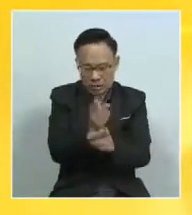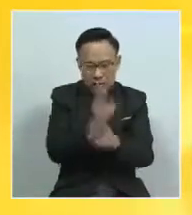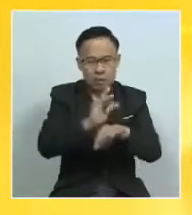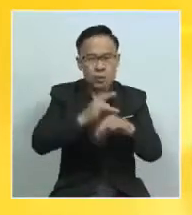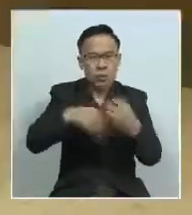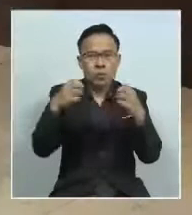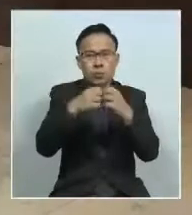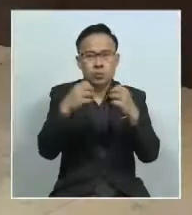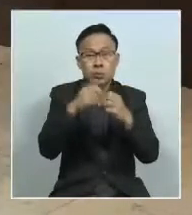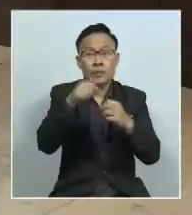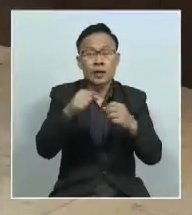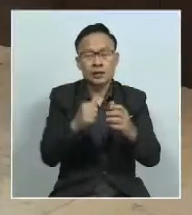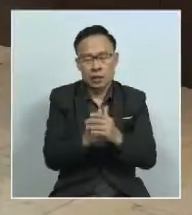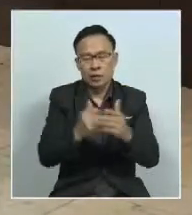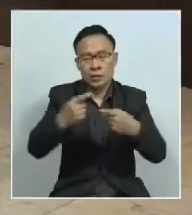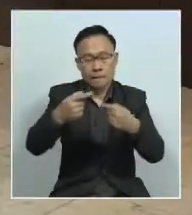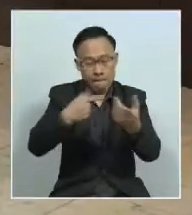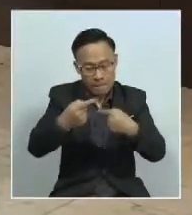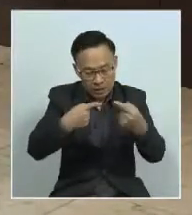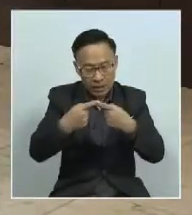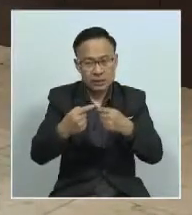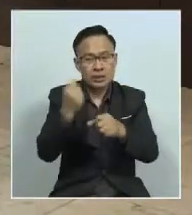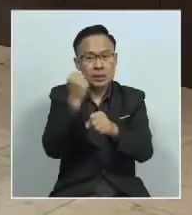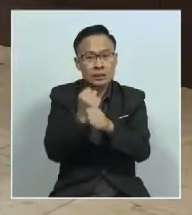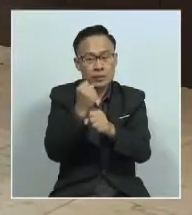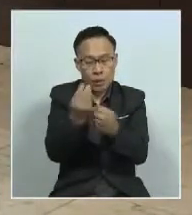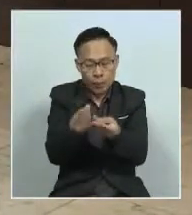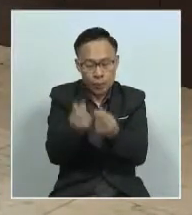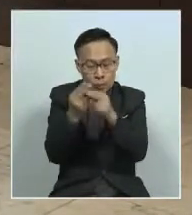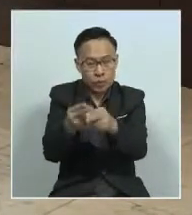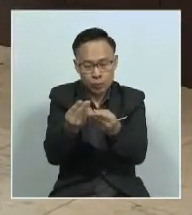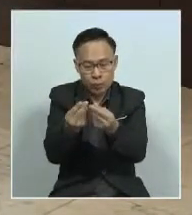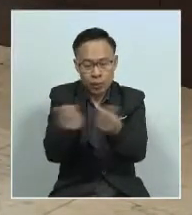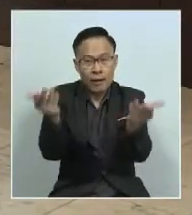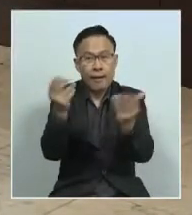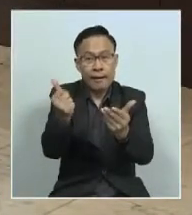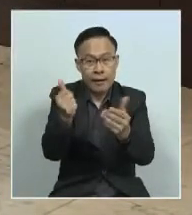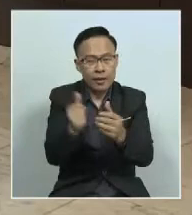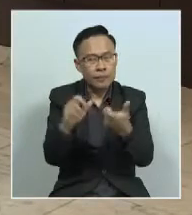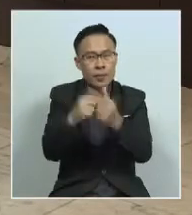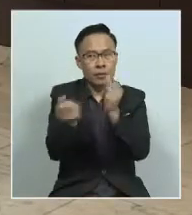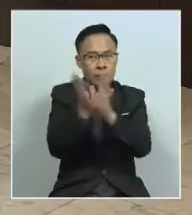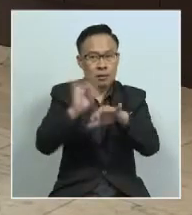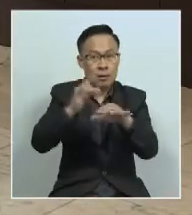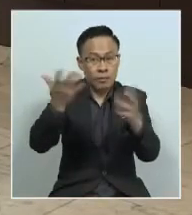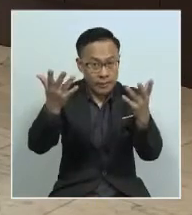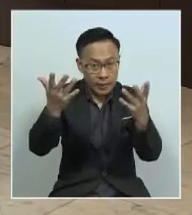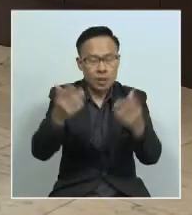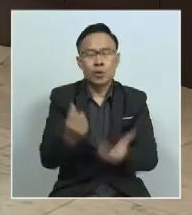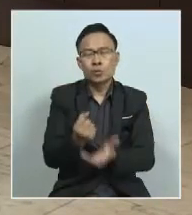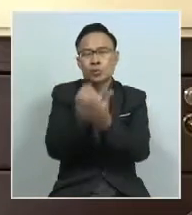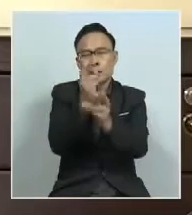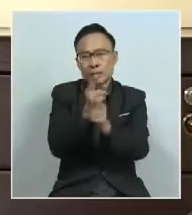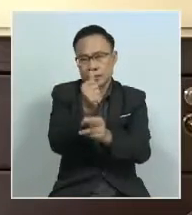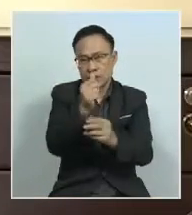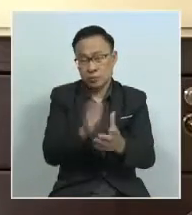การรักษาสิ่งแวดล้อมนะครับคุณภาพชีวิตของสิ่งมีชีวิตคนเราเนี้ยสัตว์ต่างๆเนาะบางทีอย่างพอมันลง